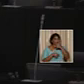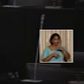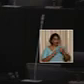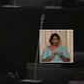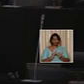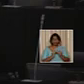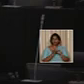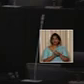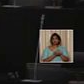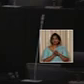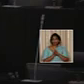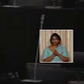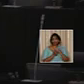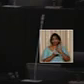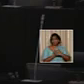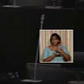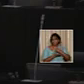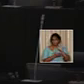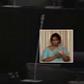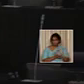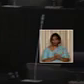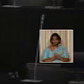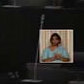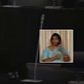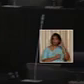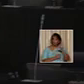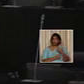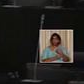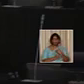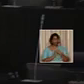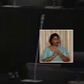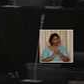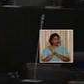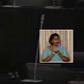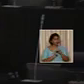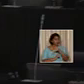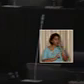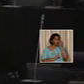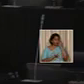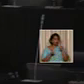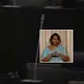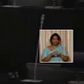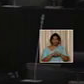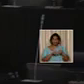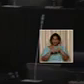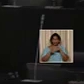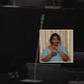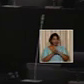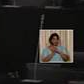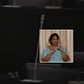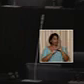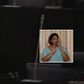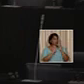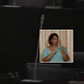संवर्धने क्रीम आदि कटयुट पव बाधावकल तीन ये निशा अभी गर मंदिमा की अभिमते पधि गोजन सेवा